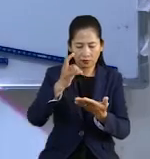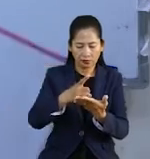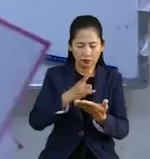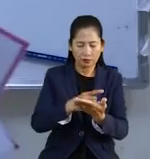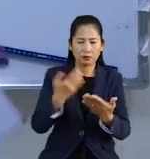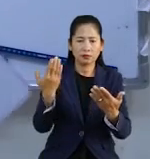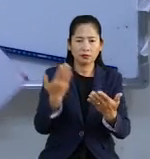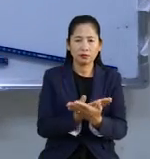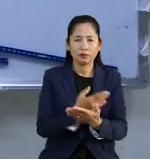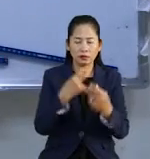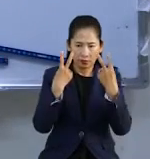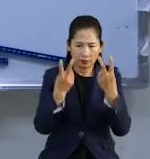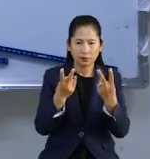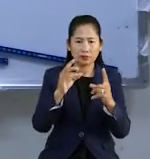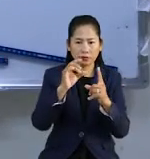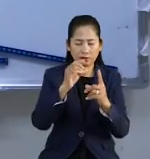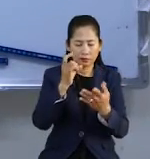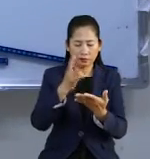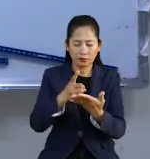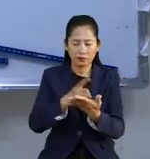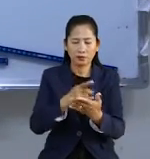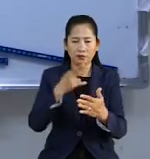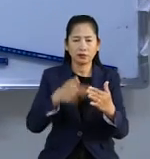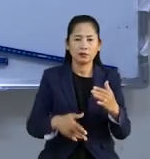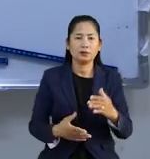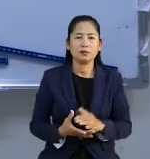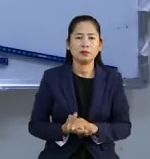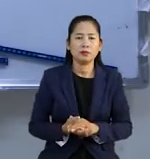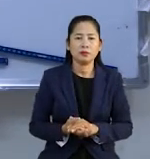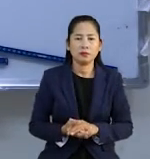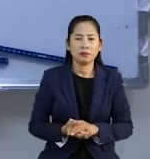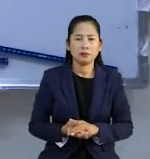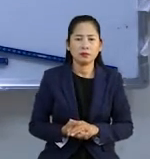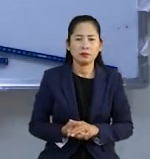นทำไมมวยเตี้ยก่อนเมื่อตาเมเรียนยืงตาเรียนต่อไป